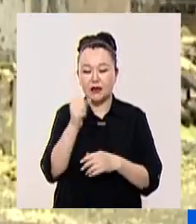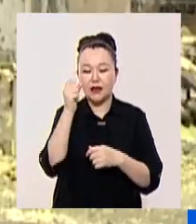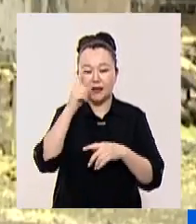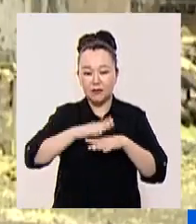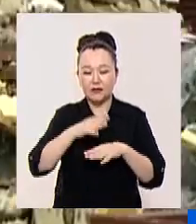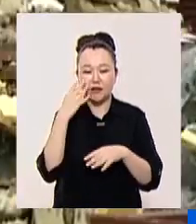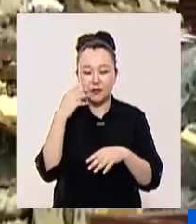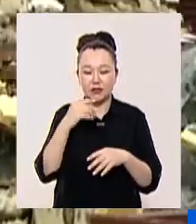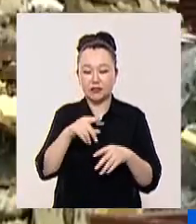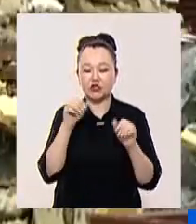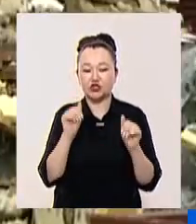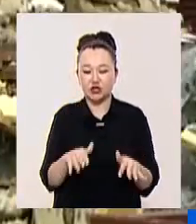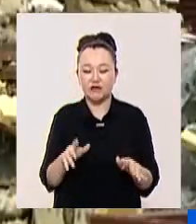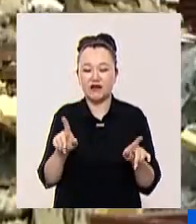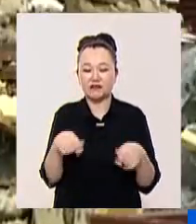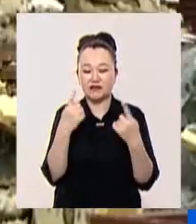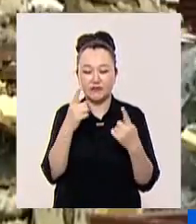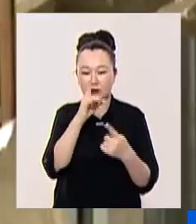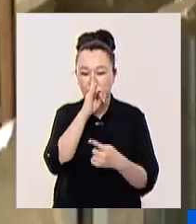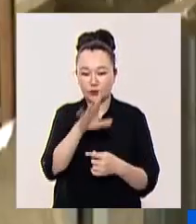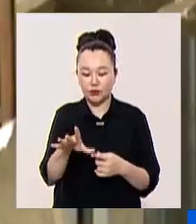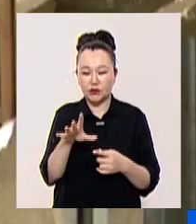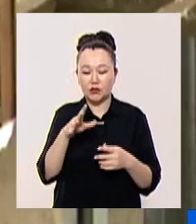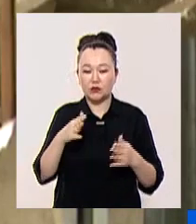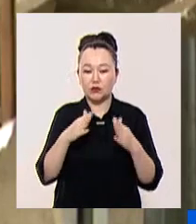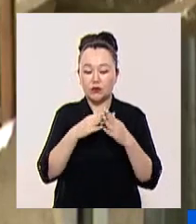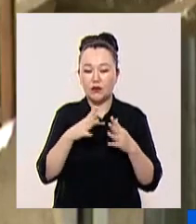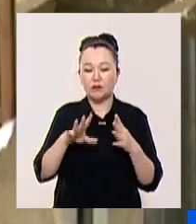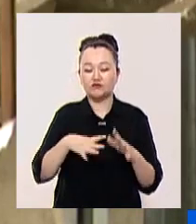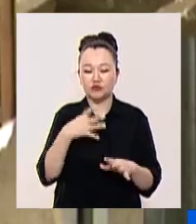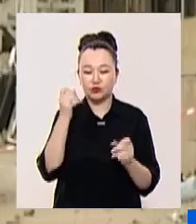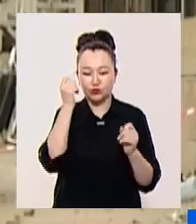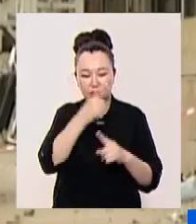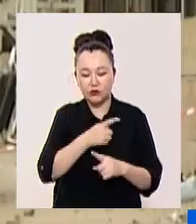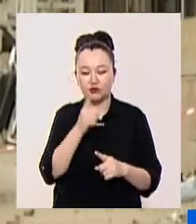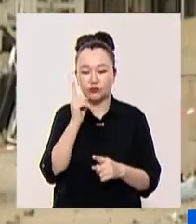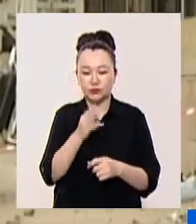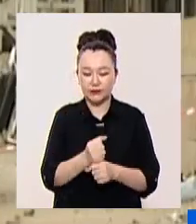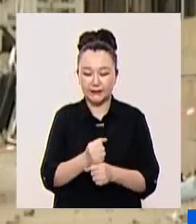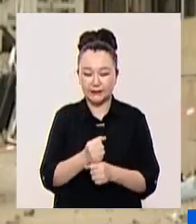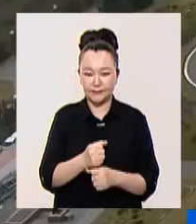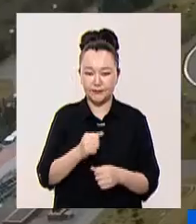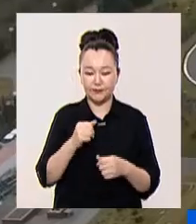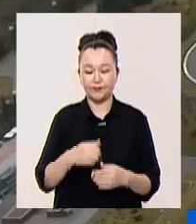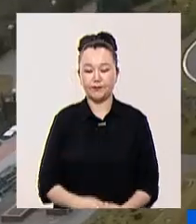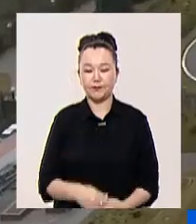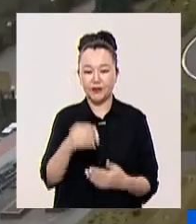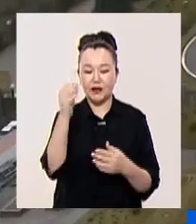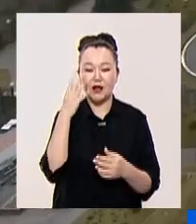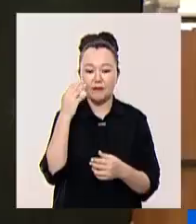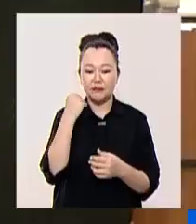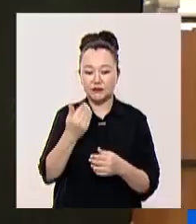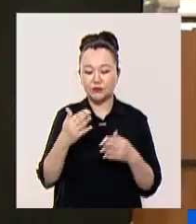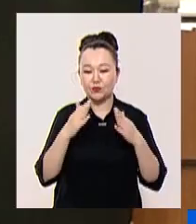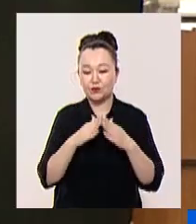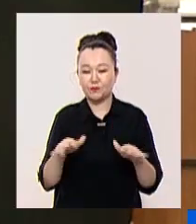Алматы, резиденцию решили не восстанавливать. Жамал Габдуллина выслушала мнение специалистов. Алматинская